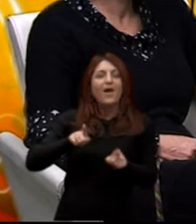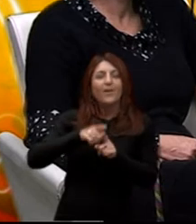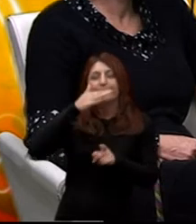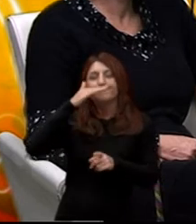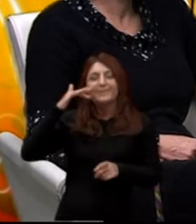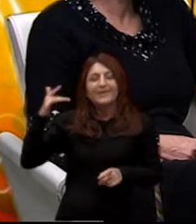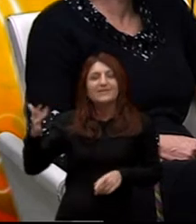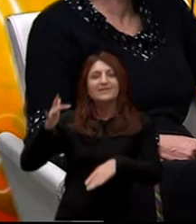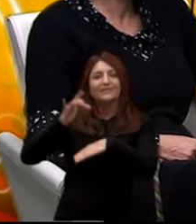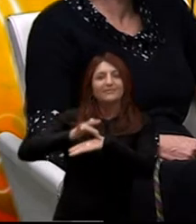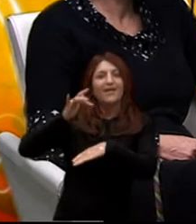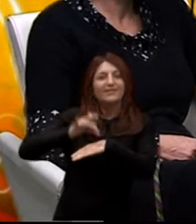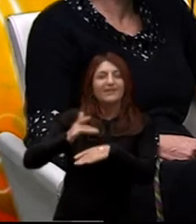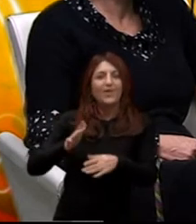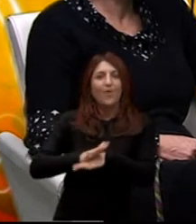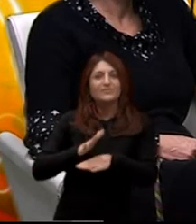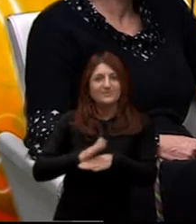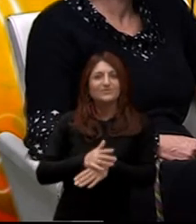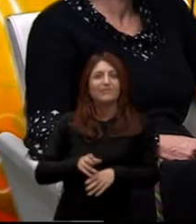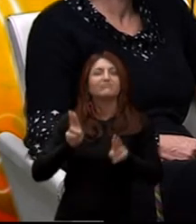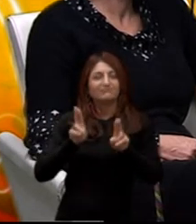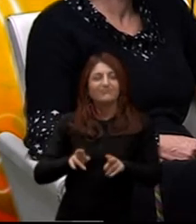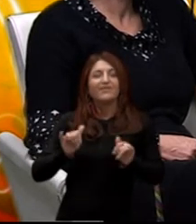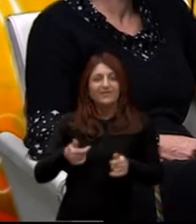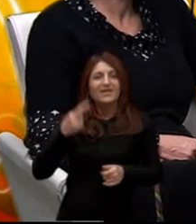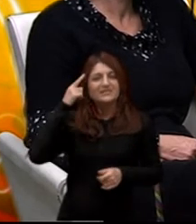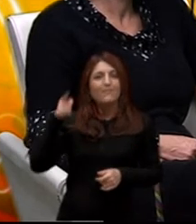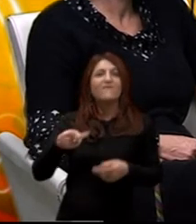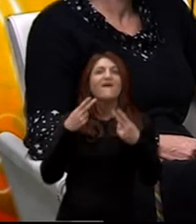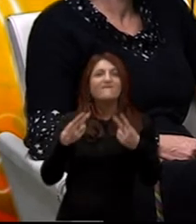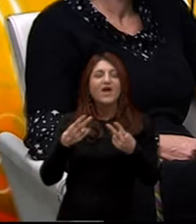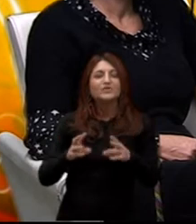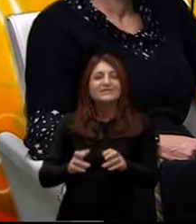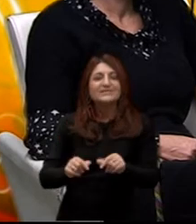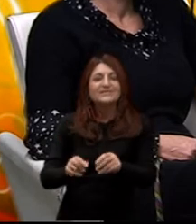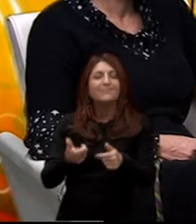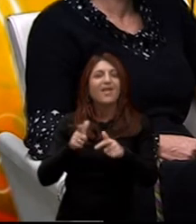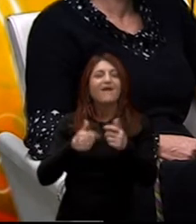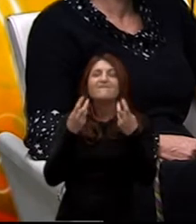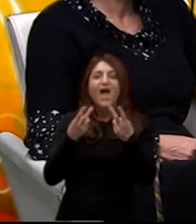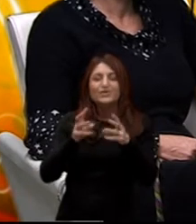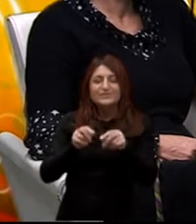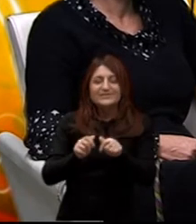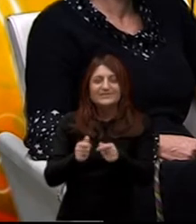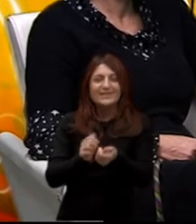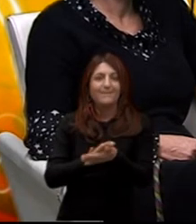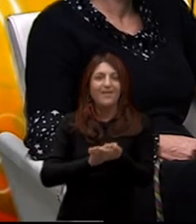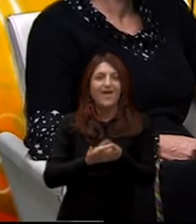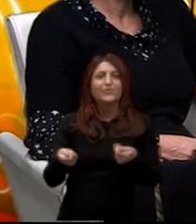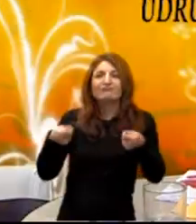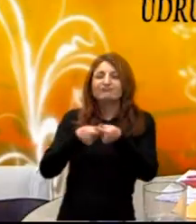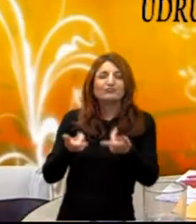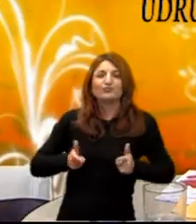i taktilne senzacije. Tako da da, jako smatramo važnim taj zemljani element koji je jako bitan. Koji nas veže